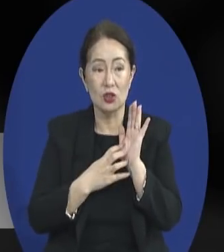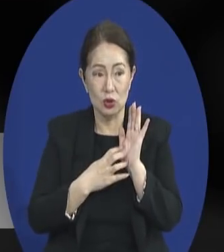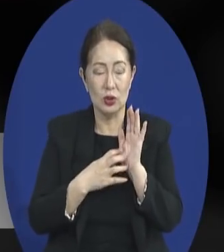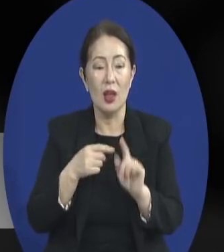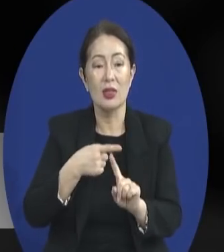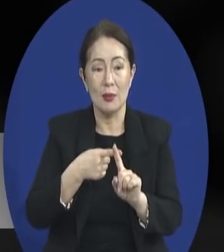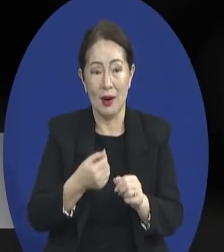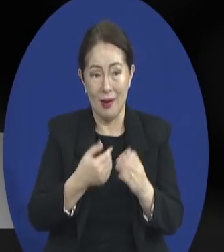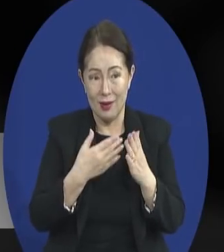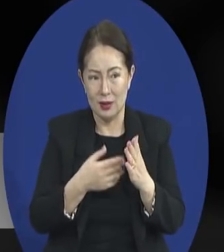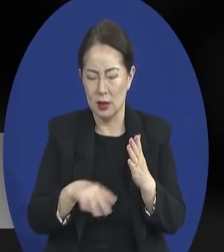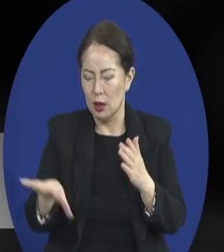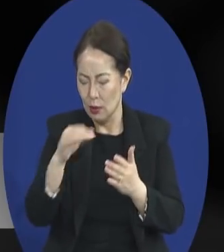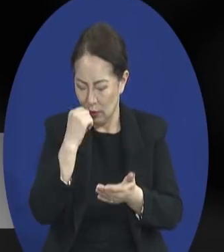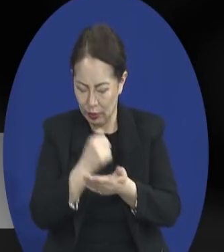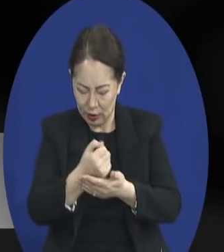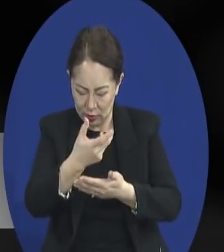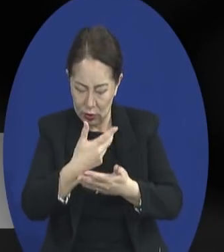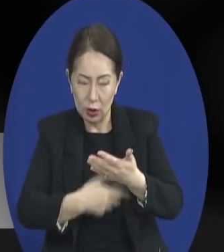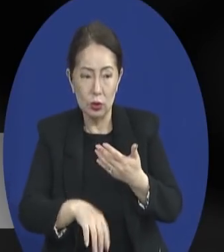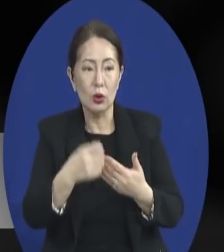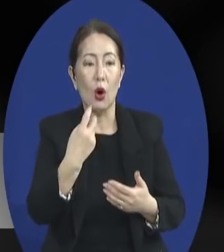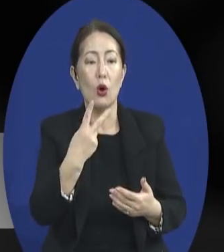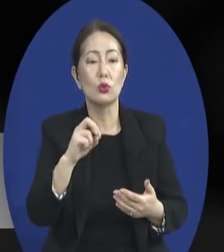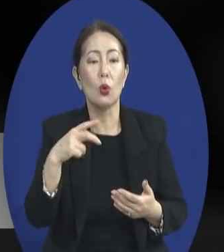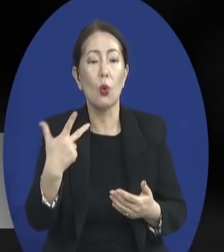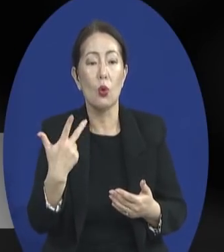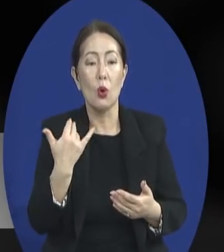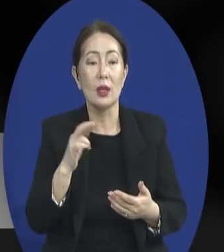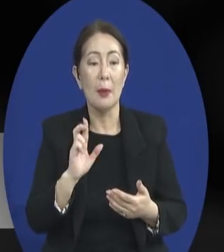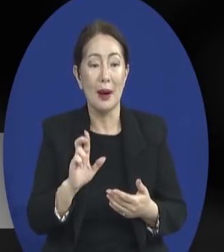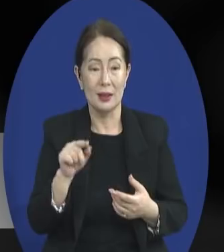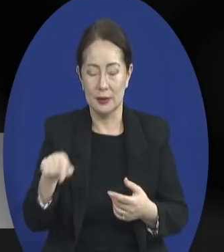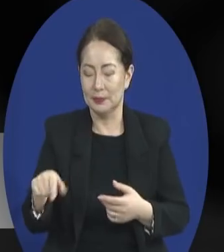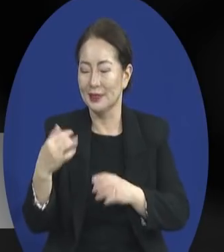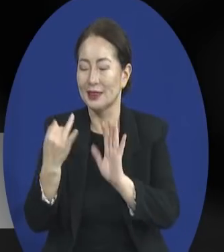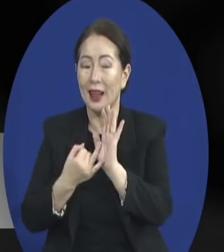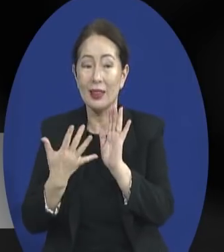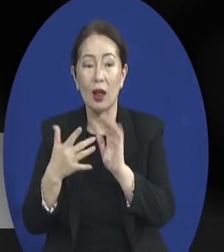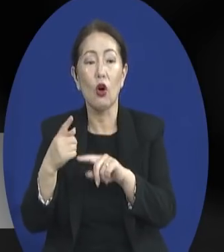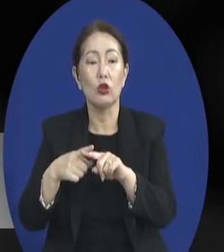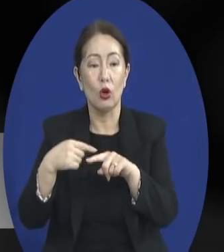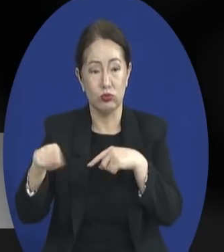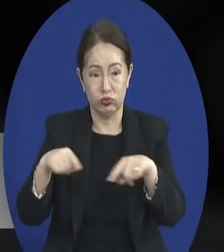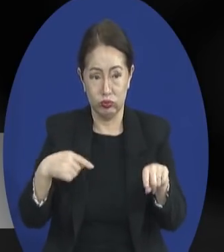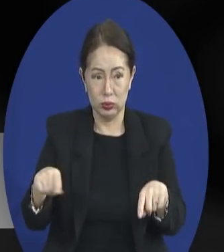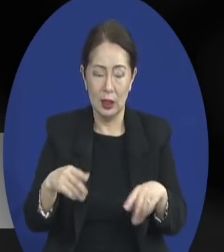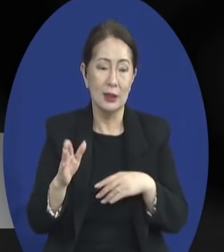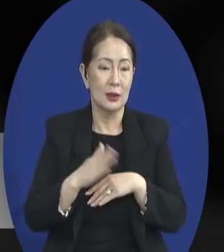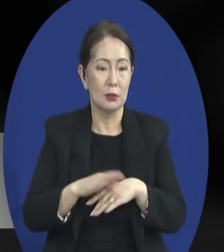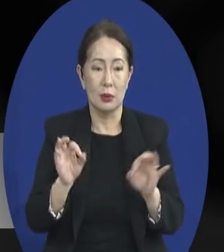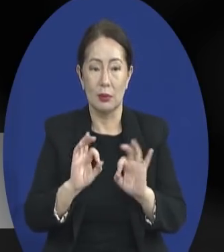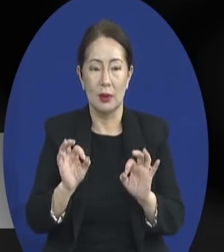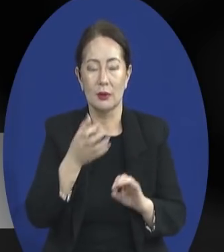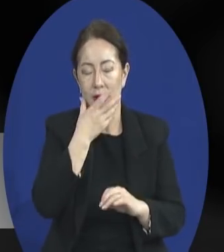бүртгэгдлээ. Батлагдсан нийт тохиолдлын 203 нь Улаанбаатар хотод, 75 нь орон нутагт бүртгэгдсэн байна. Харин нас баралтад бүртгэгдээгүй